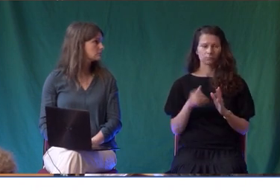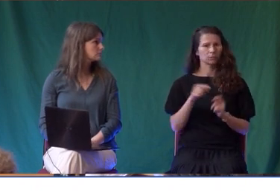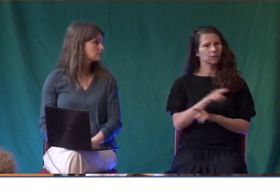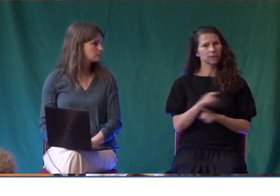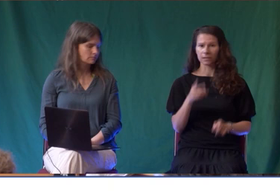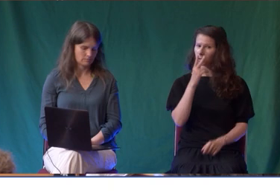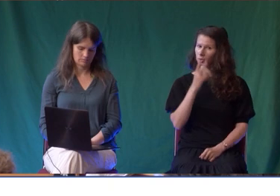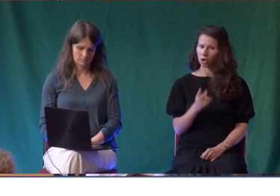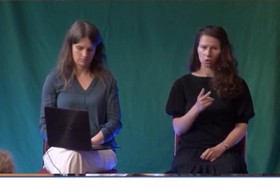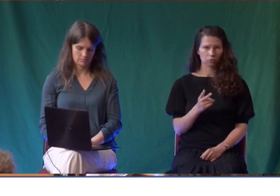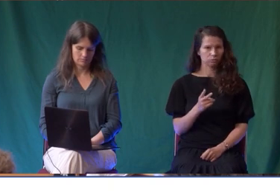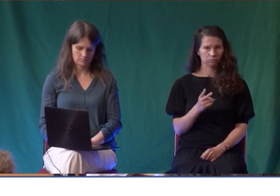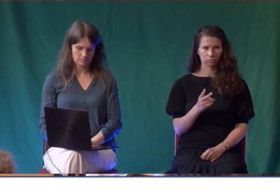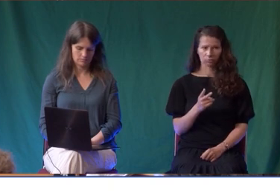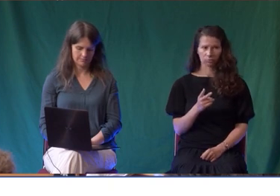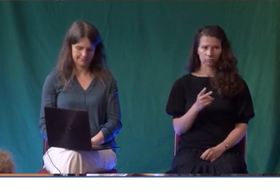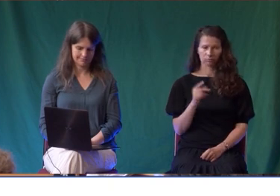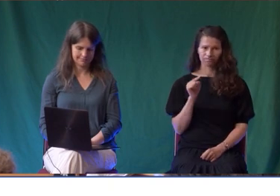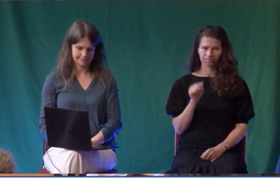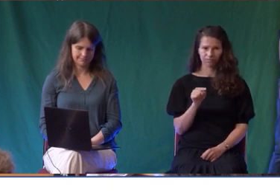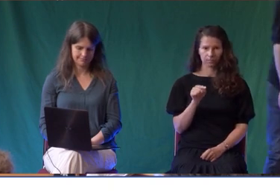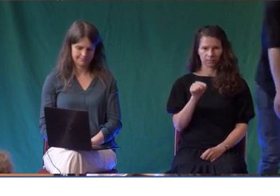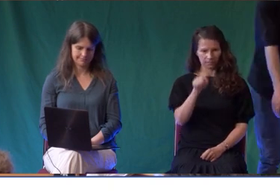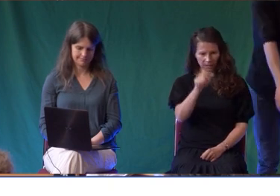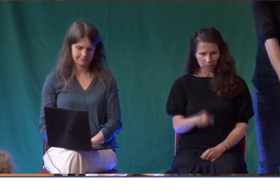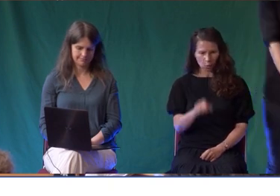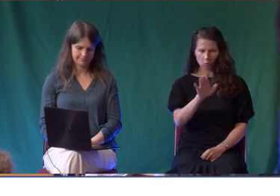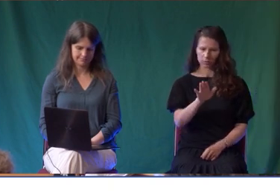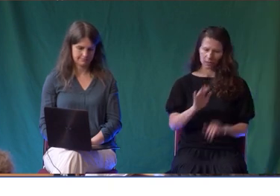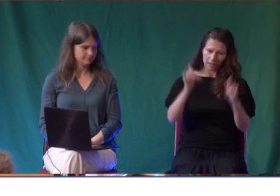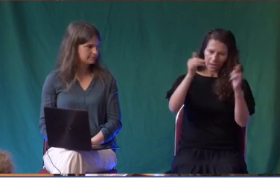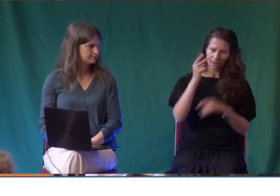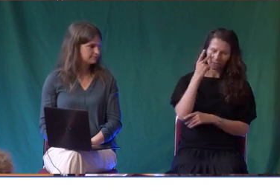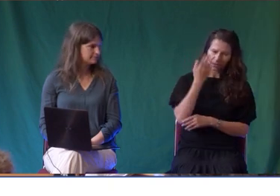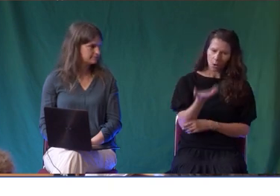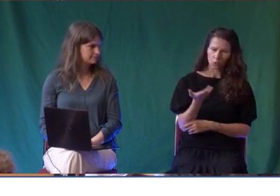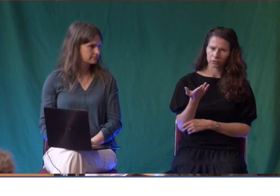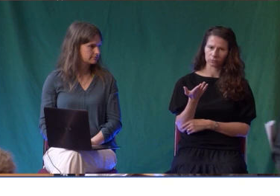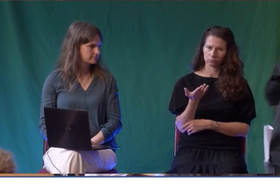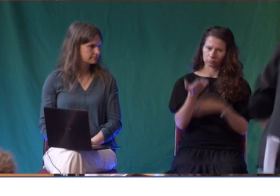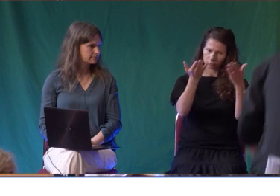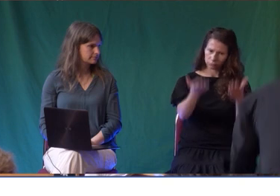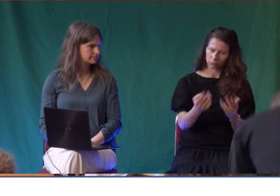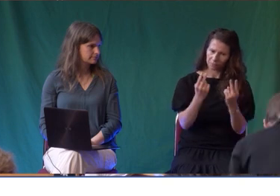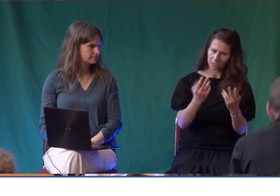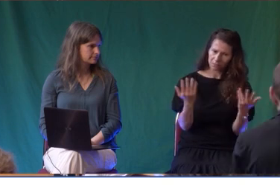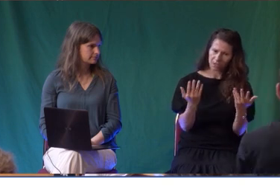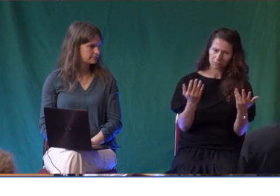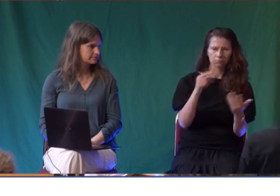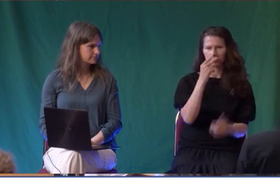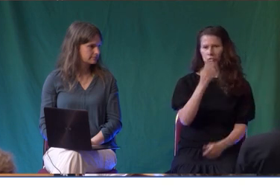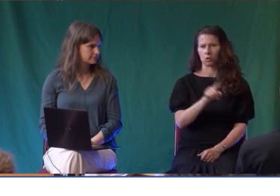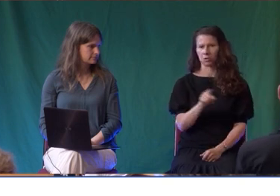was ist in die bei dieser Person wichtig wie ist ihr Leben die Eltern kämpfen oft sehr lange